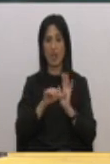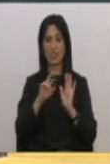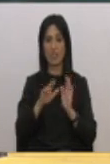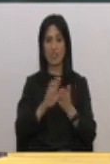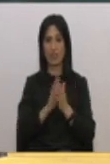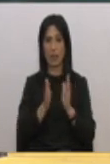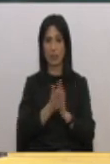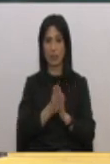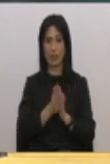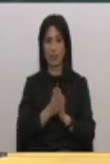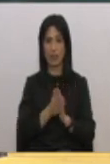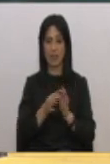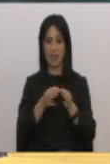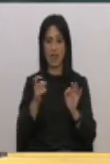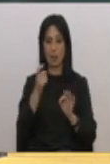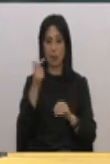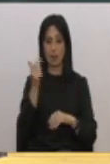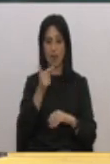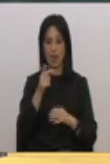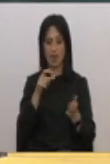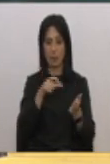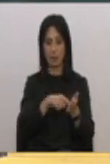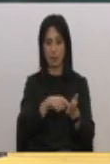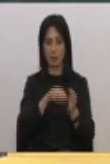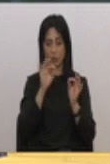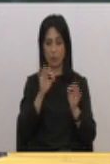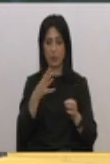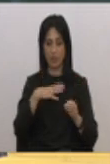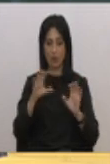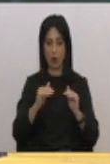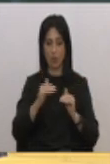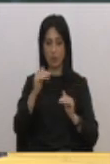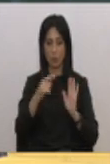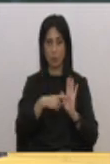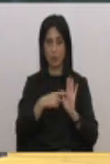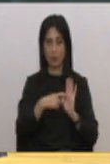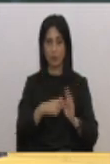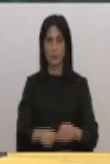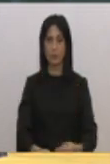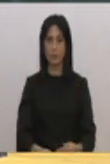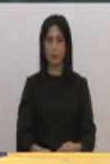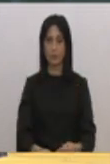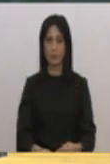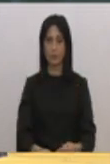და დამოუკიდებლობის გარანტიები არის სწორედ საქართველოს კონსტიტუციით განმტკიცებული.